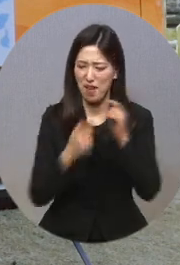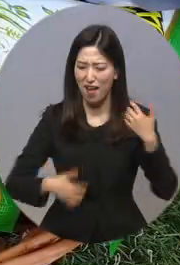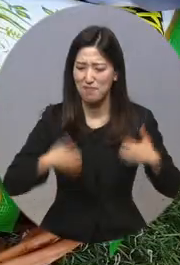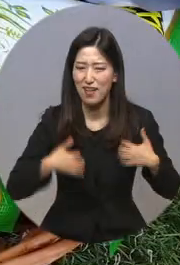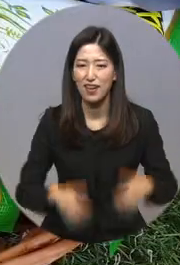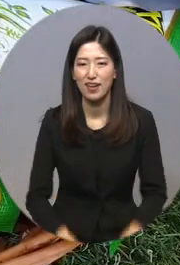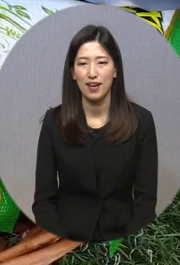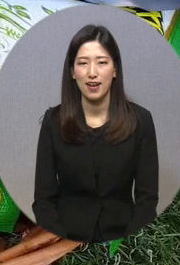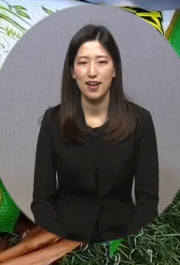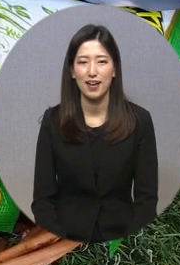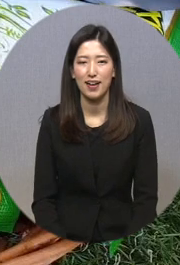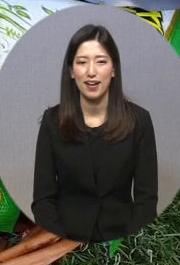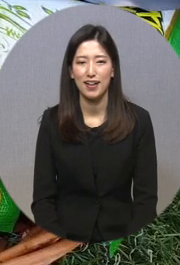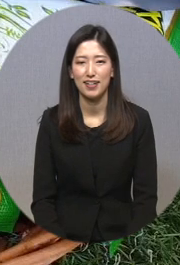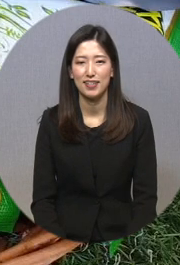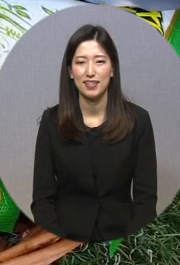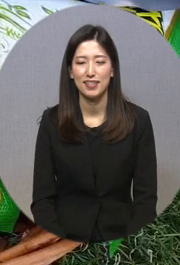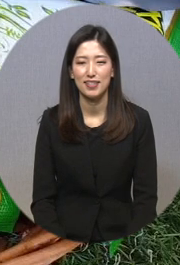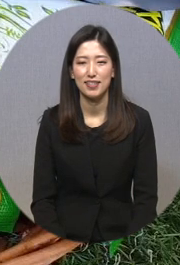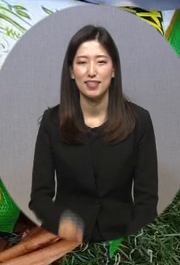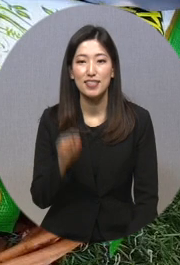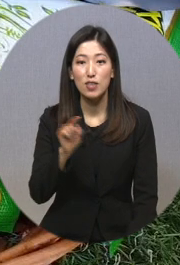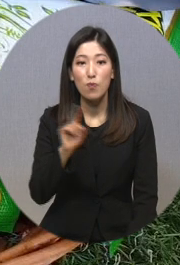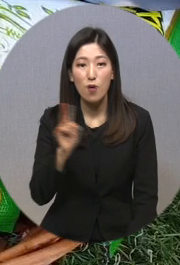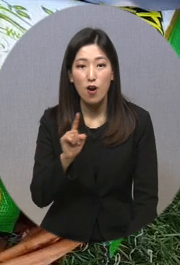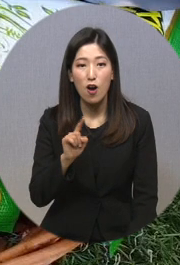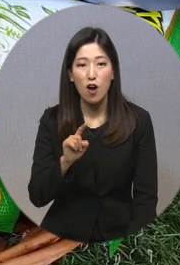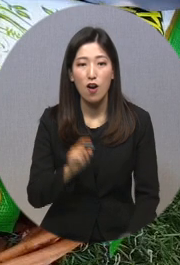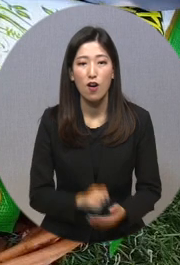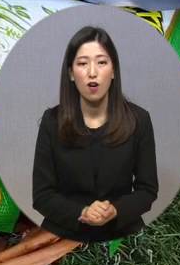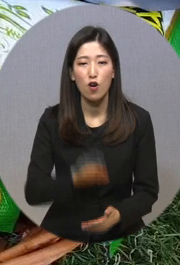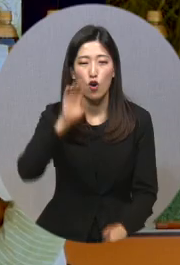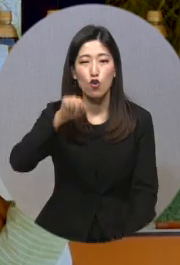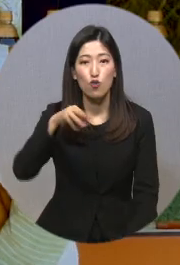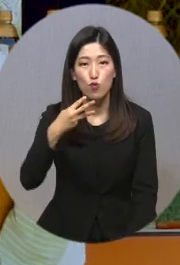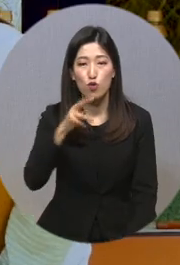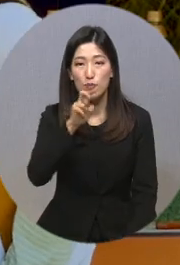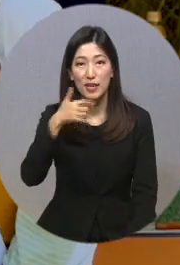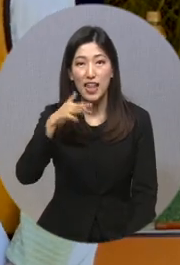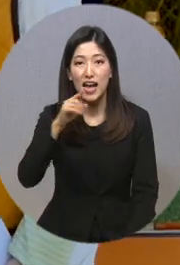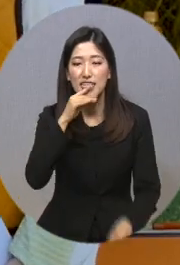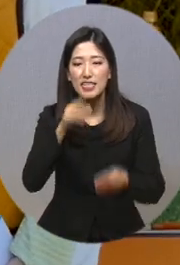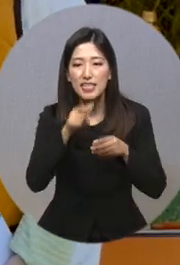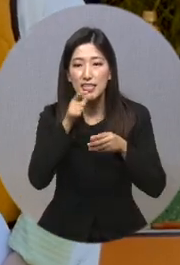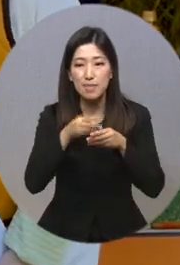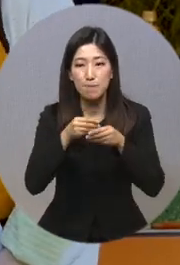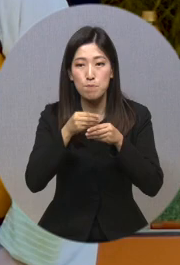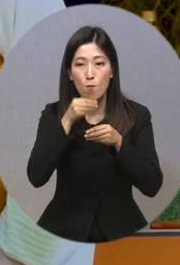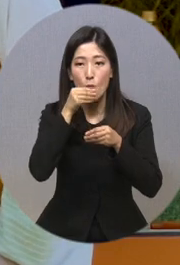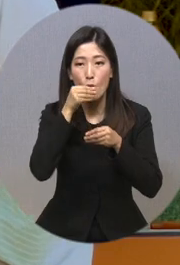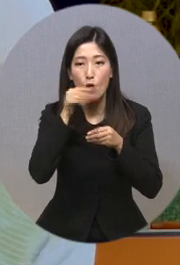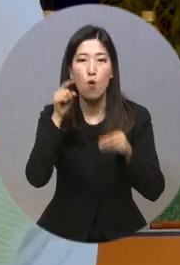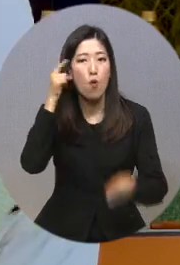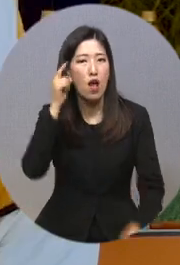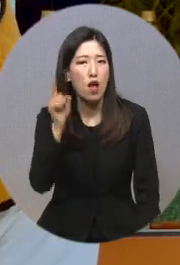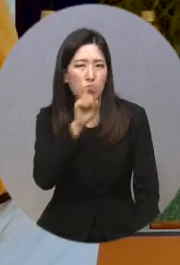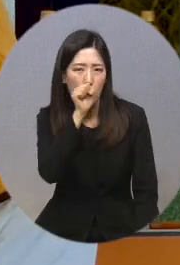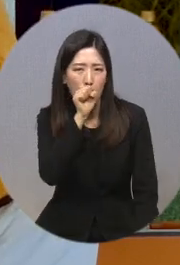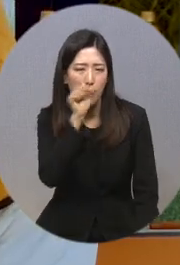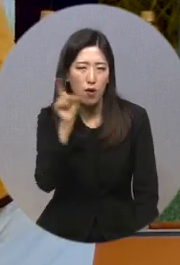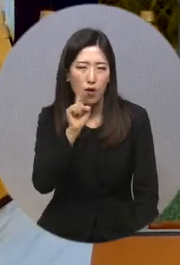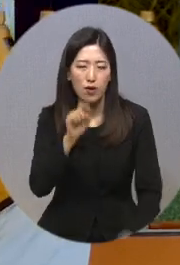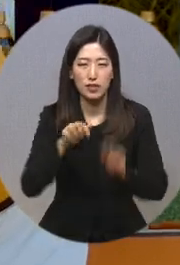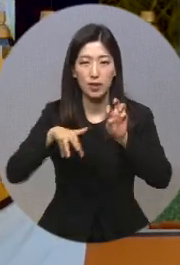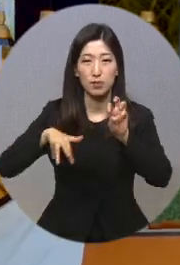감사합니다. 자, 환한 미소에 에너지 넘치는 모습으로 들고 나오는 게 바로 불미나리 인진수 즙! 네. 자, 왜 좋은지 어떻게 좋은지 지금부터